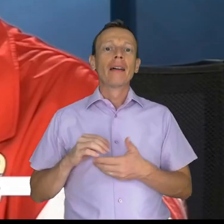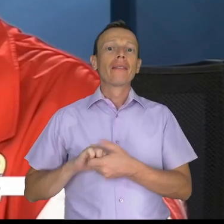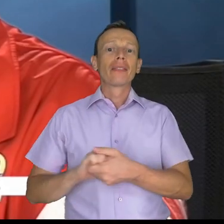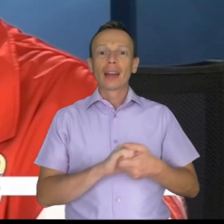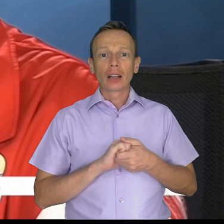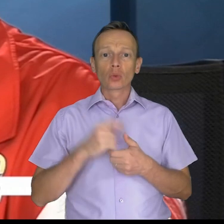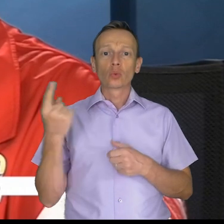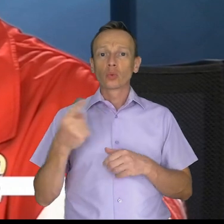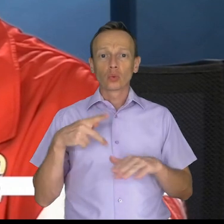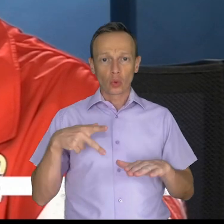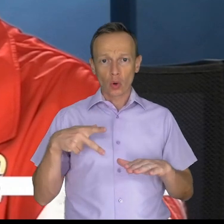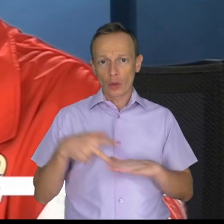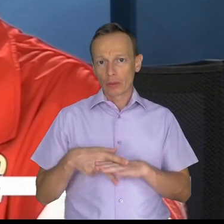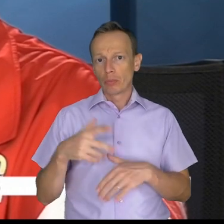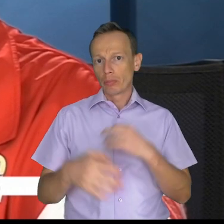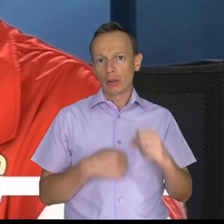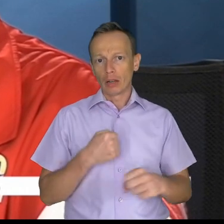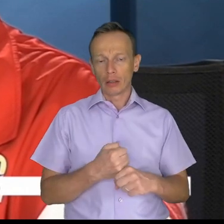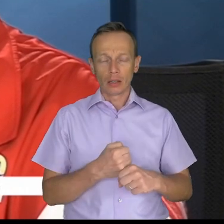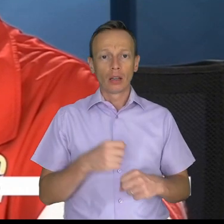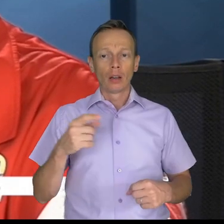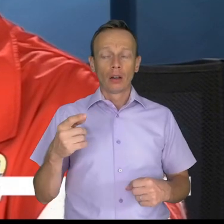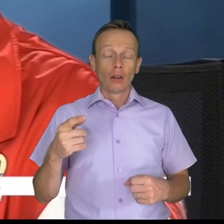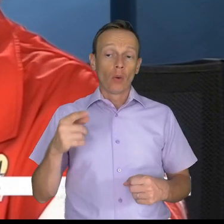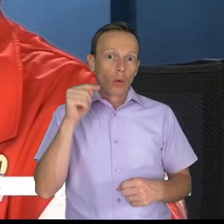fédération, en début d'année, et c'est une obligation, par